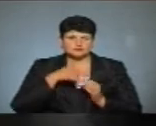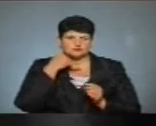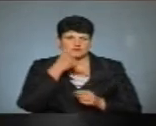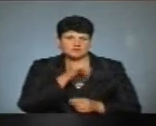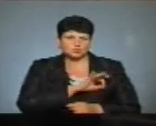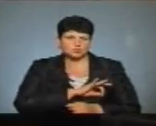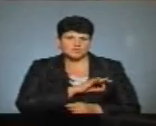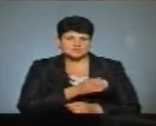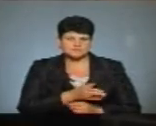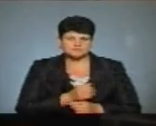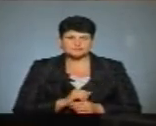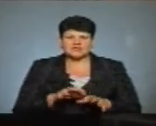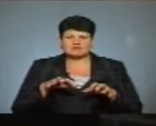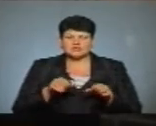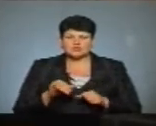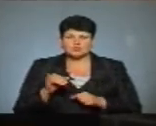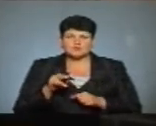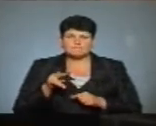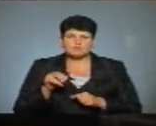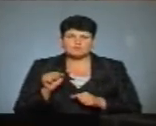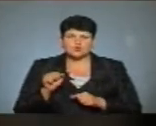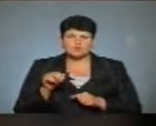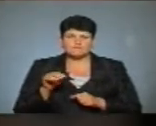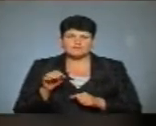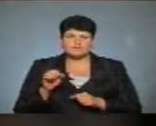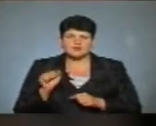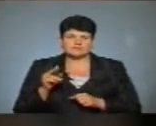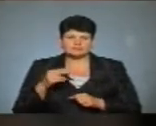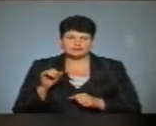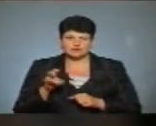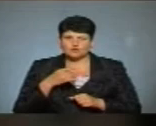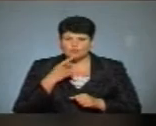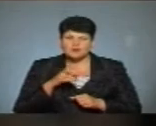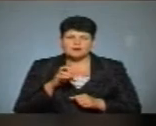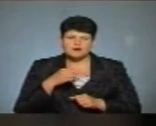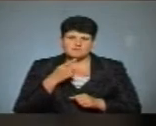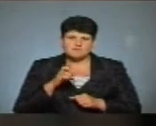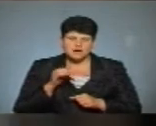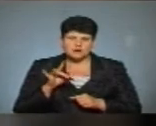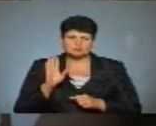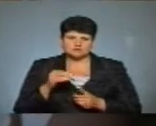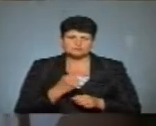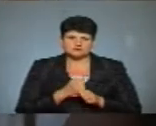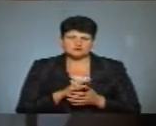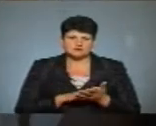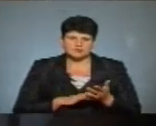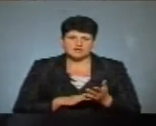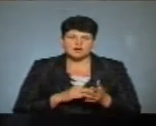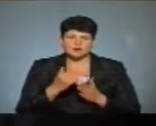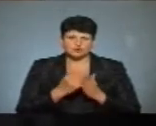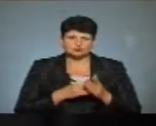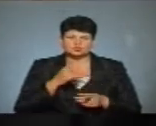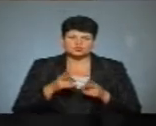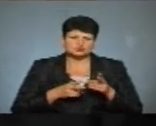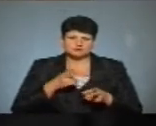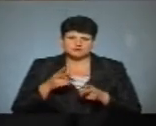юриста. Власниця Юлія Попадин каже, бар працюватиме й надалі, а складений протокол оскаржуватиме в суді. Вчора ми отримали